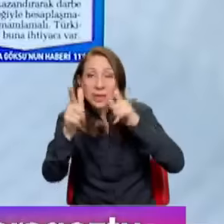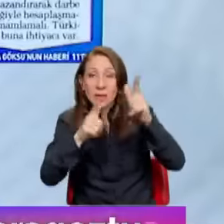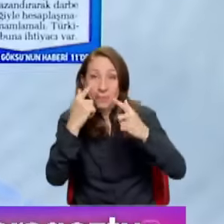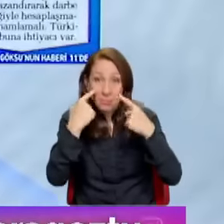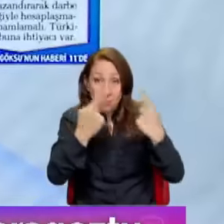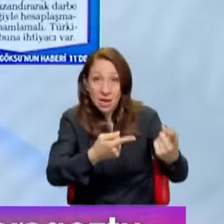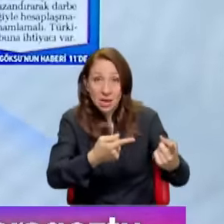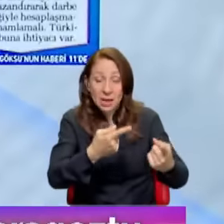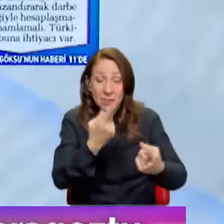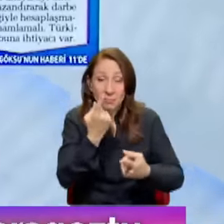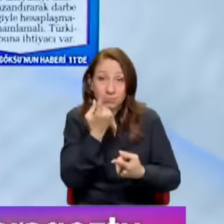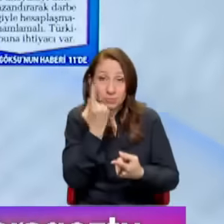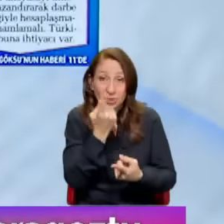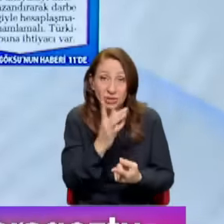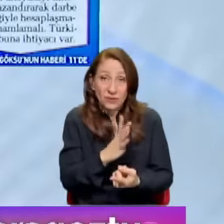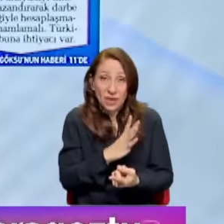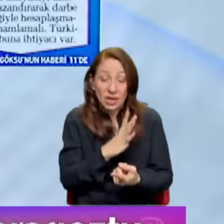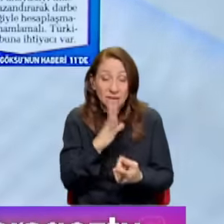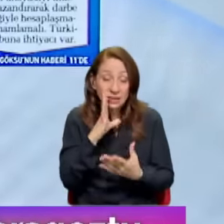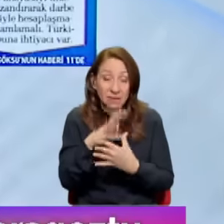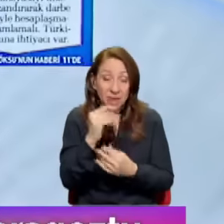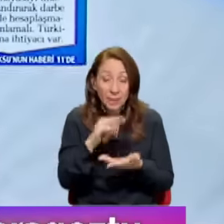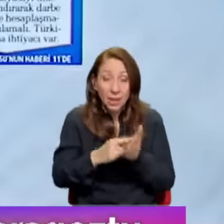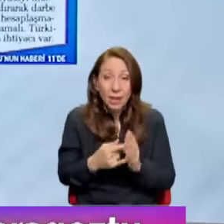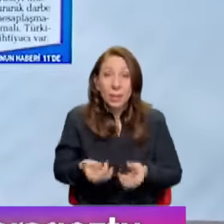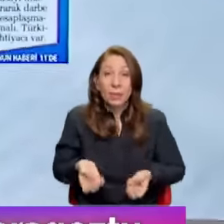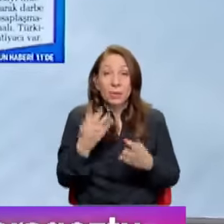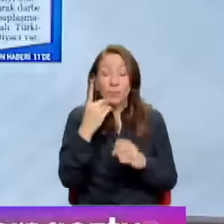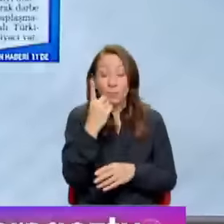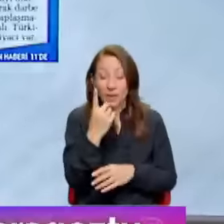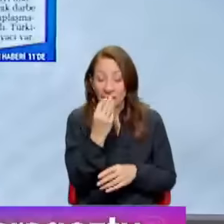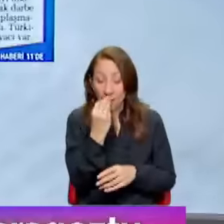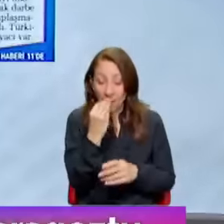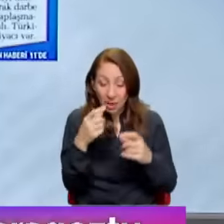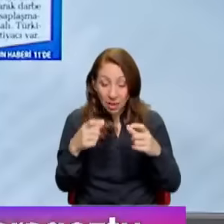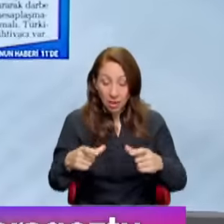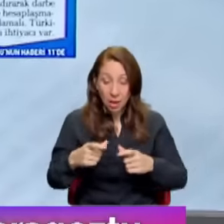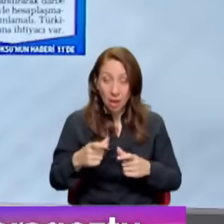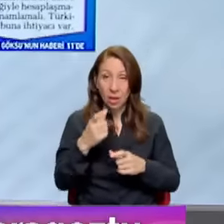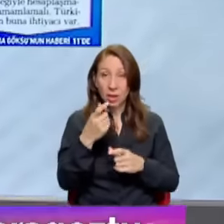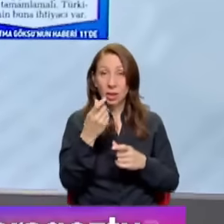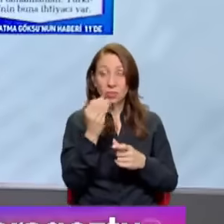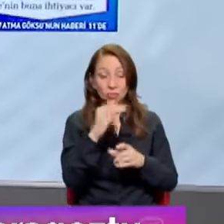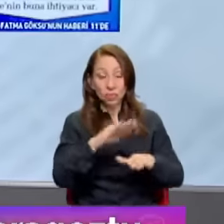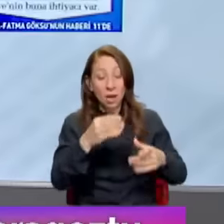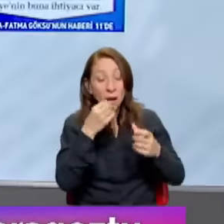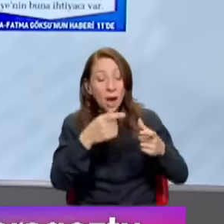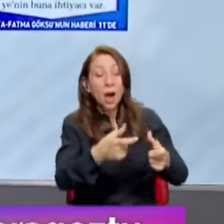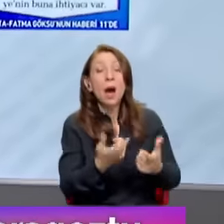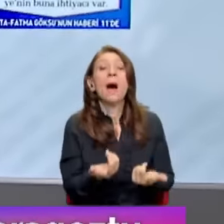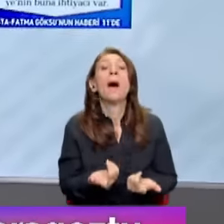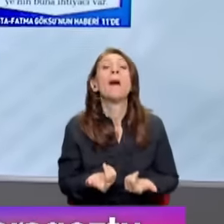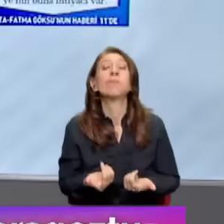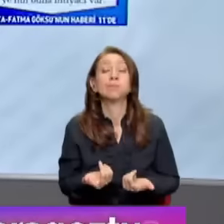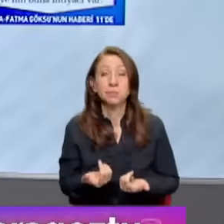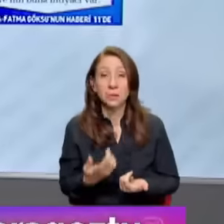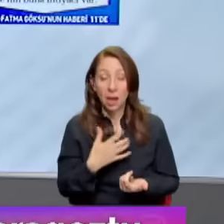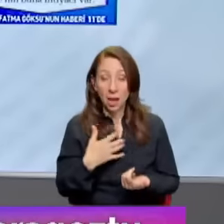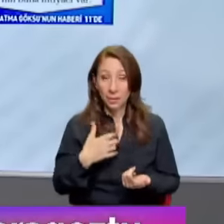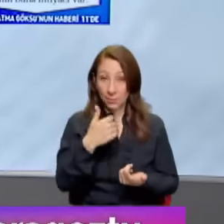bakın bir gerekçe karşımıza çıkıyor İnsanlar geçinemiyor bir öğün yemek verilemedi bu memlekette öğrencilere